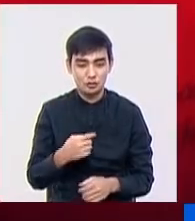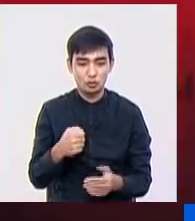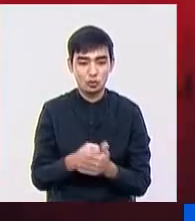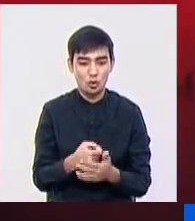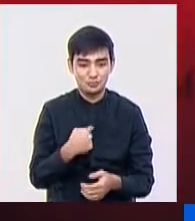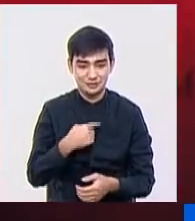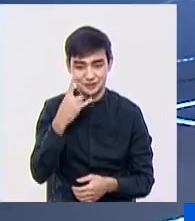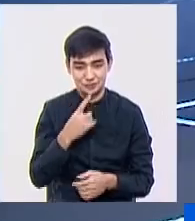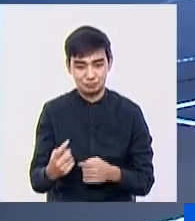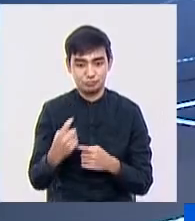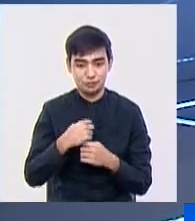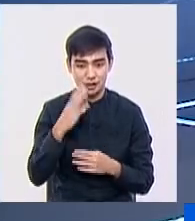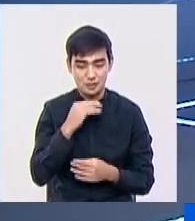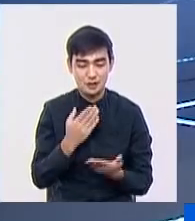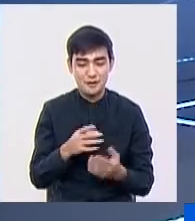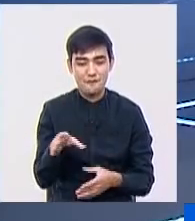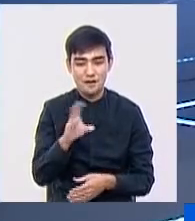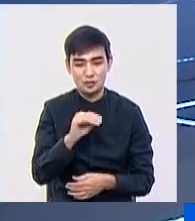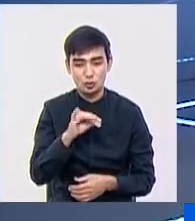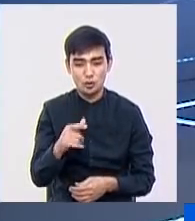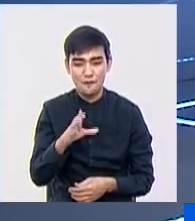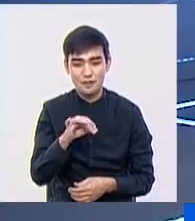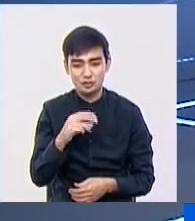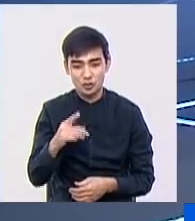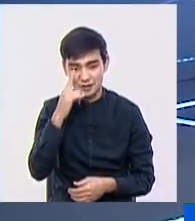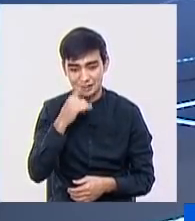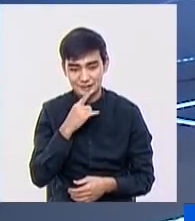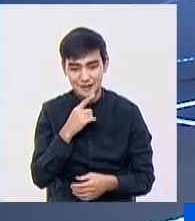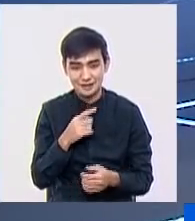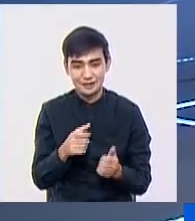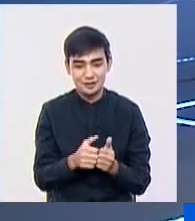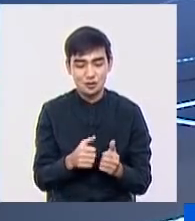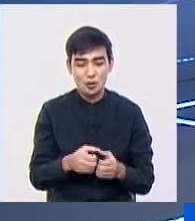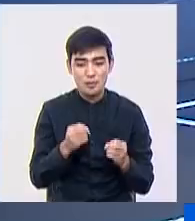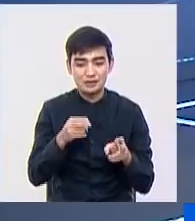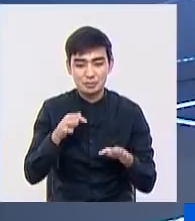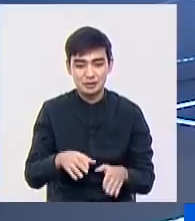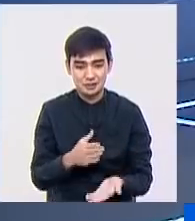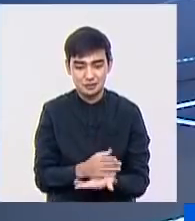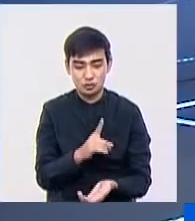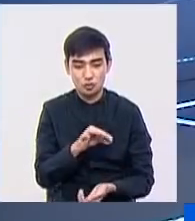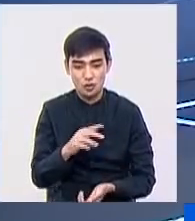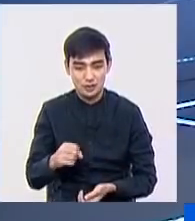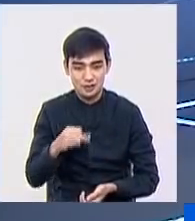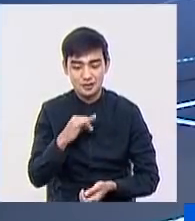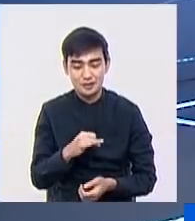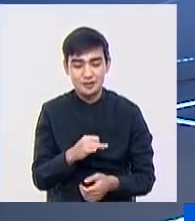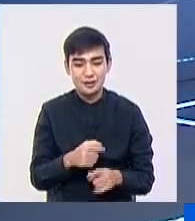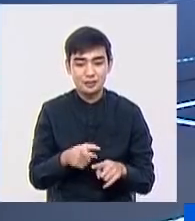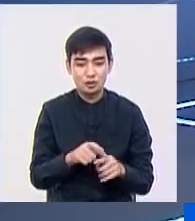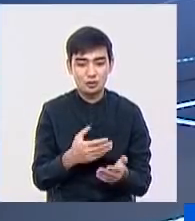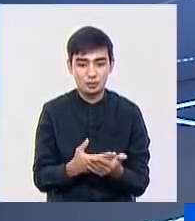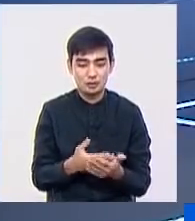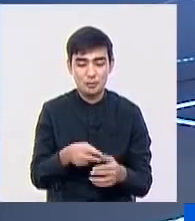нас? Весь юго-восток Казахстана находится в сейсмоопасной зоне. А это